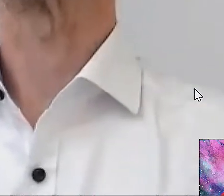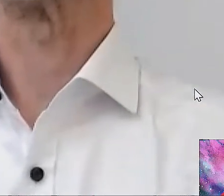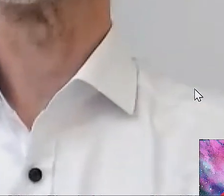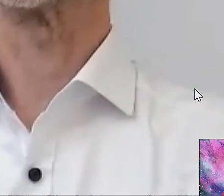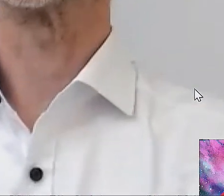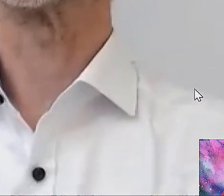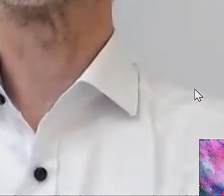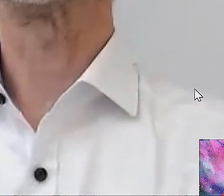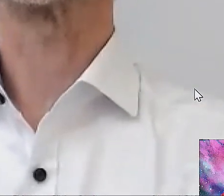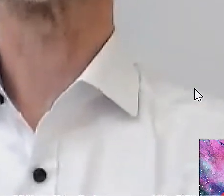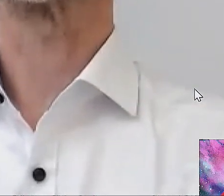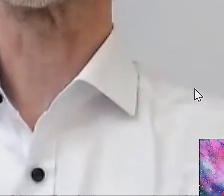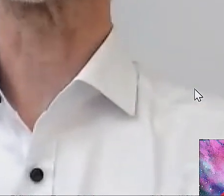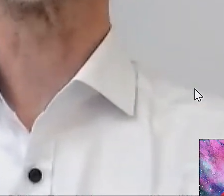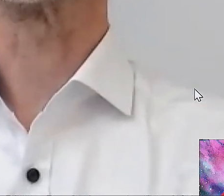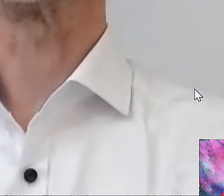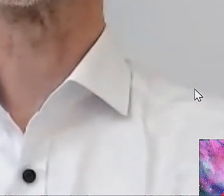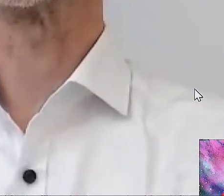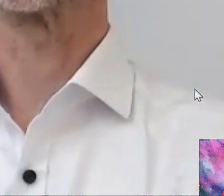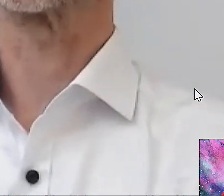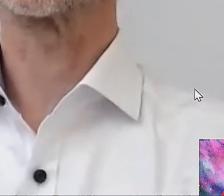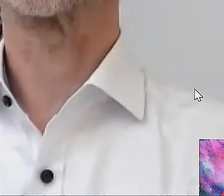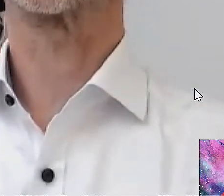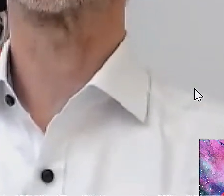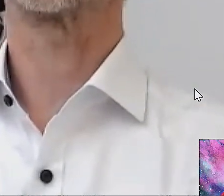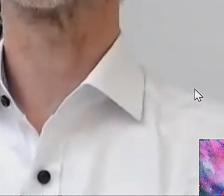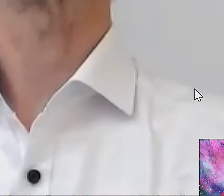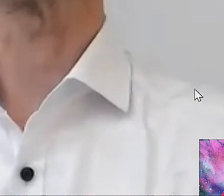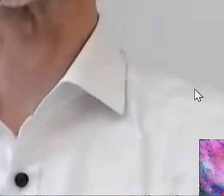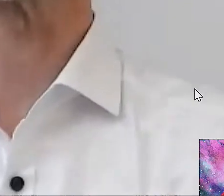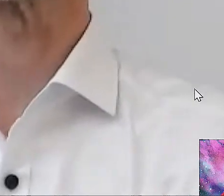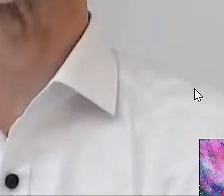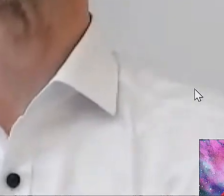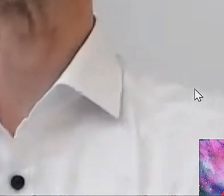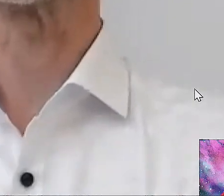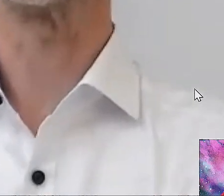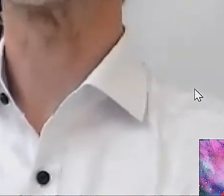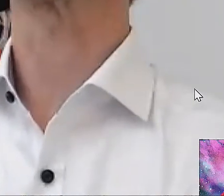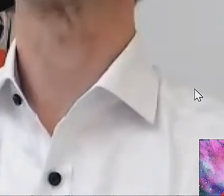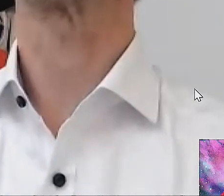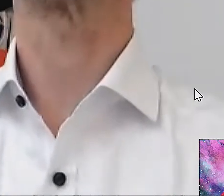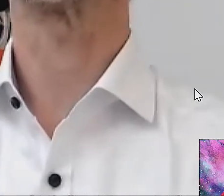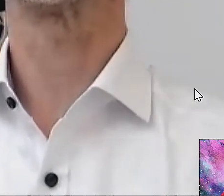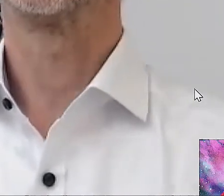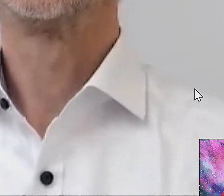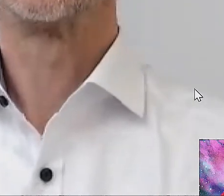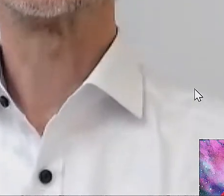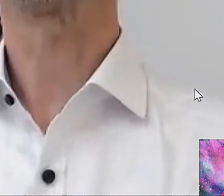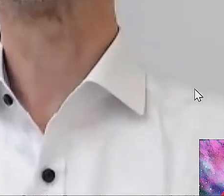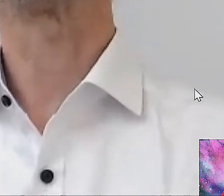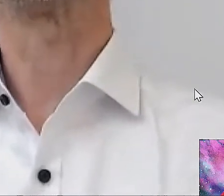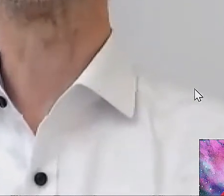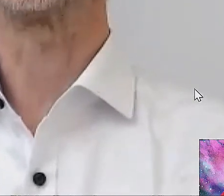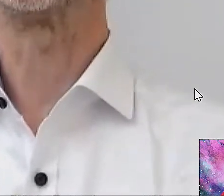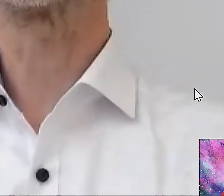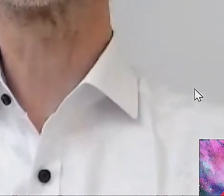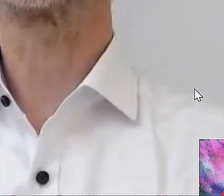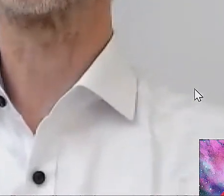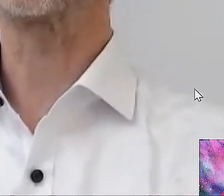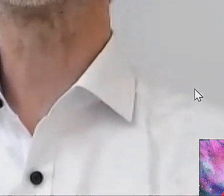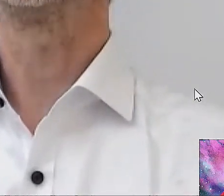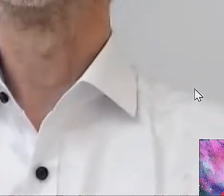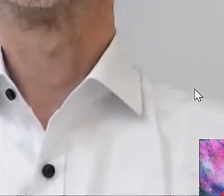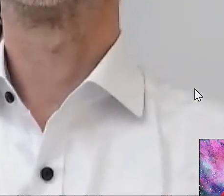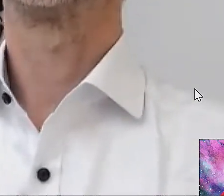Kontakte eben zu Lehrern. Das sind viele tausend Lehrkräfte, die wir sozusagen per E-Mail-Adresse quasi kennen, in Anführungszeichen. Und die haben wir natürlich informiert, was